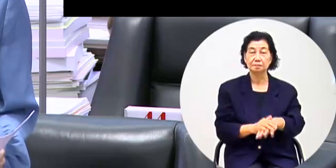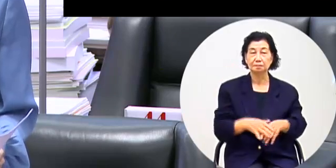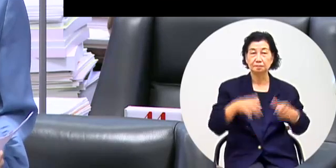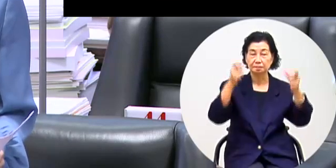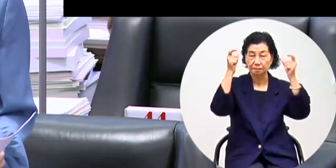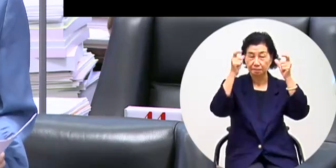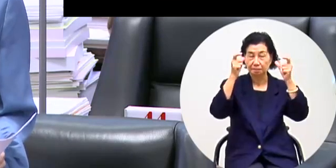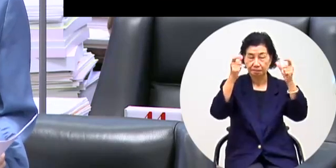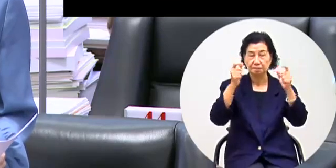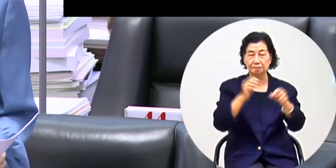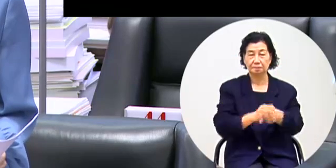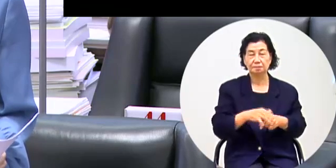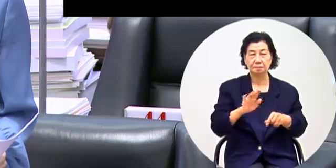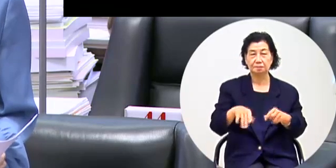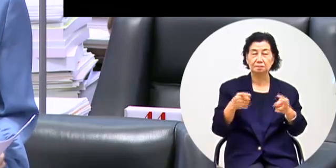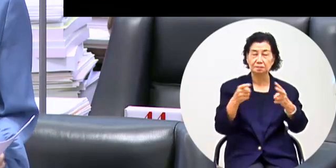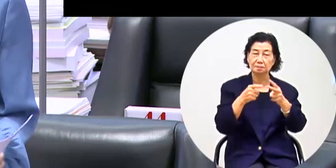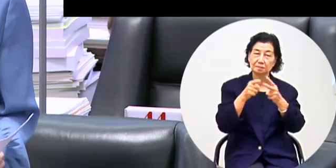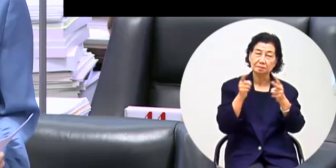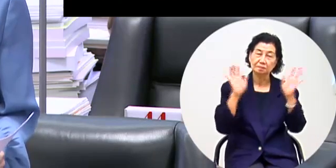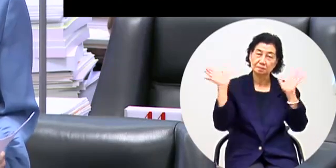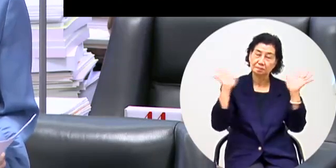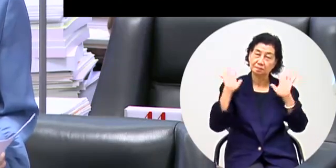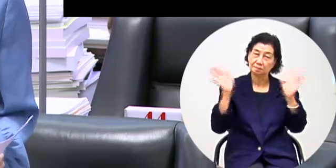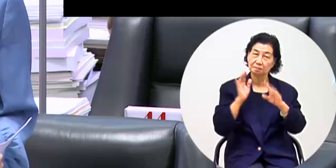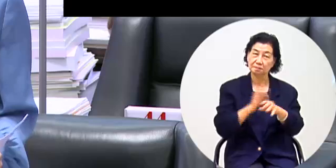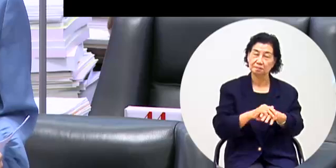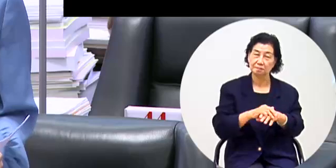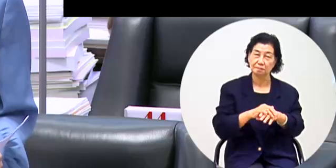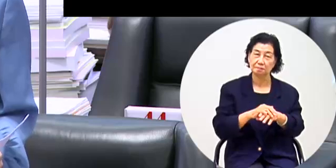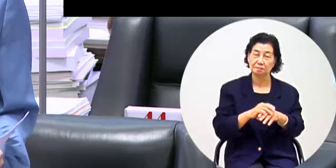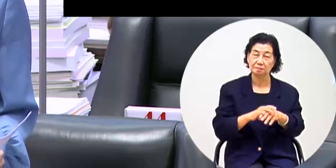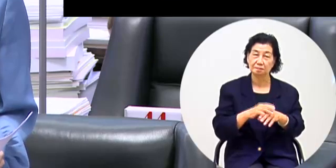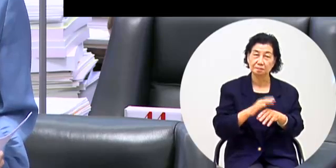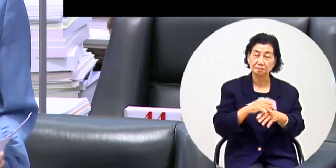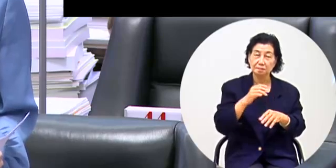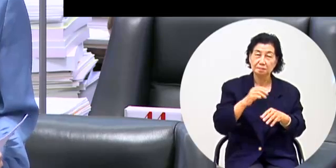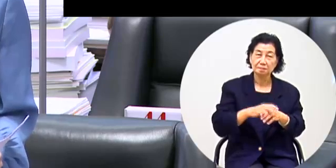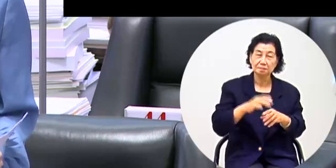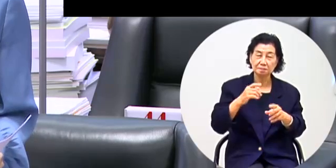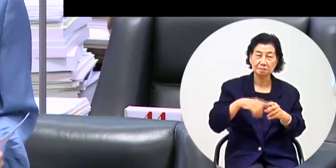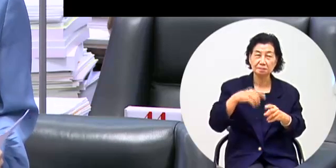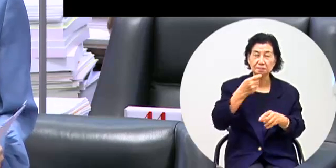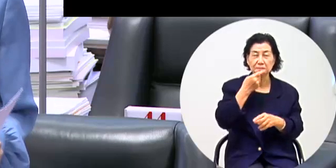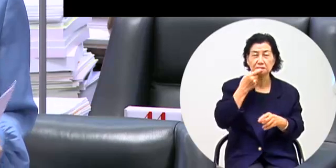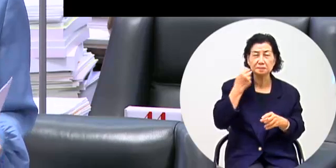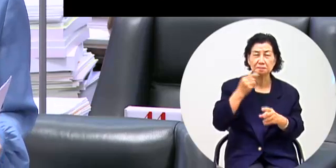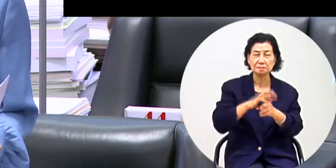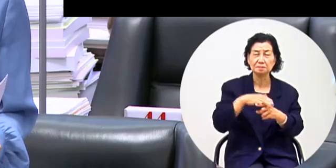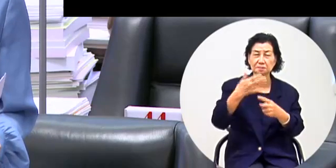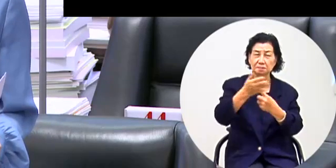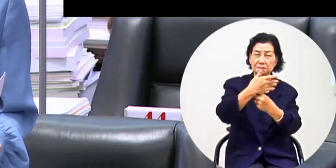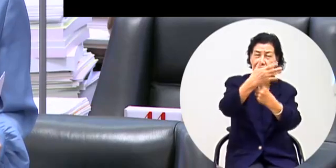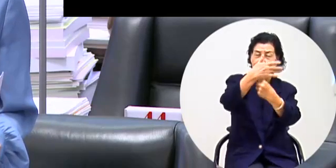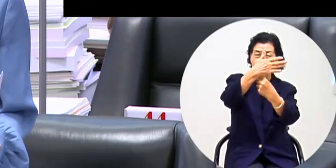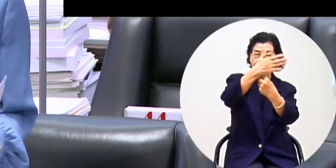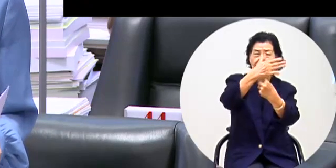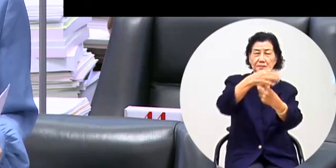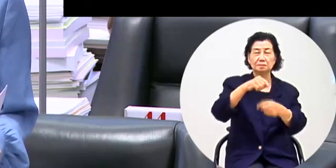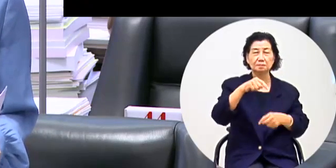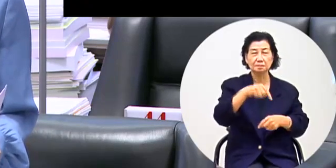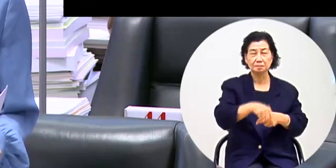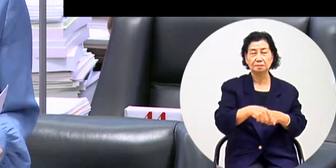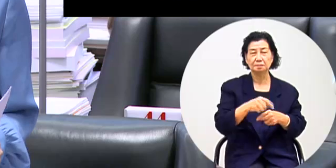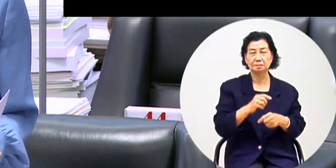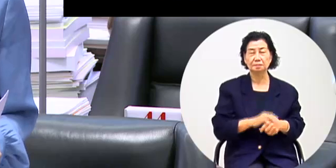分，常常都是升红旗，哦，紫色的旗子。其实对我们整体的那个高雄市的环境其实是非